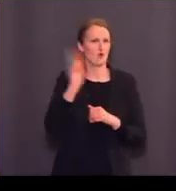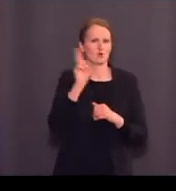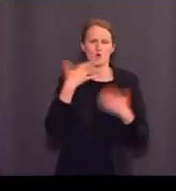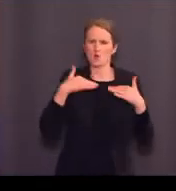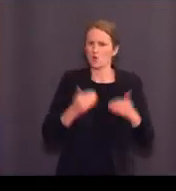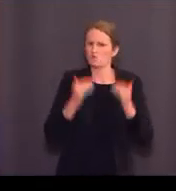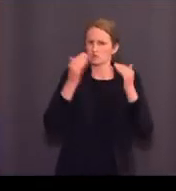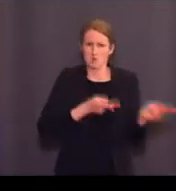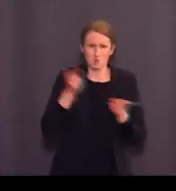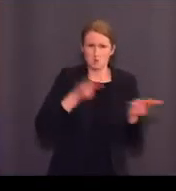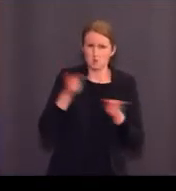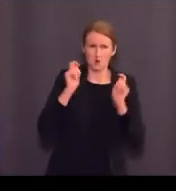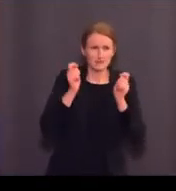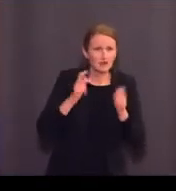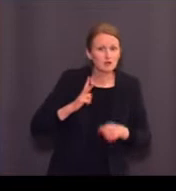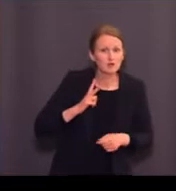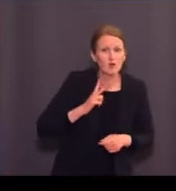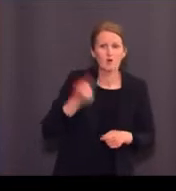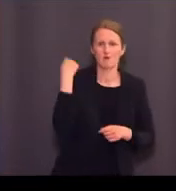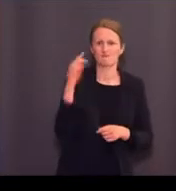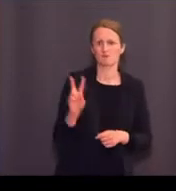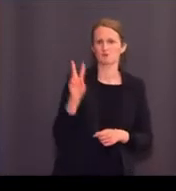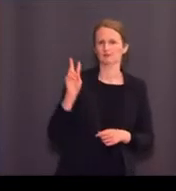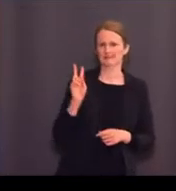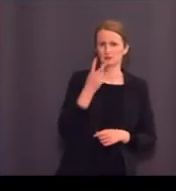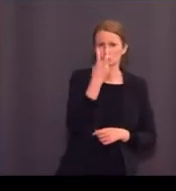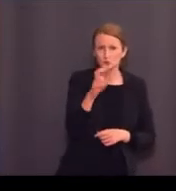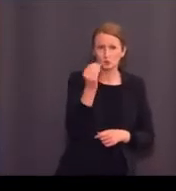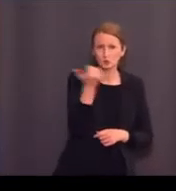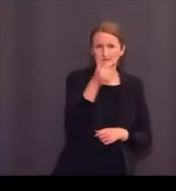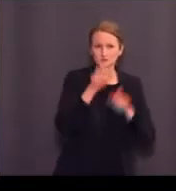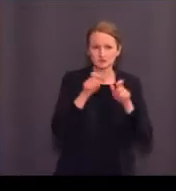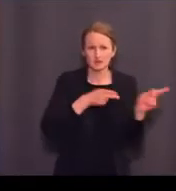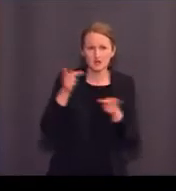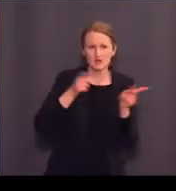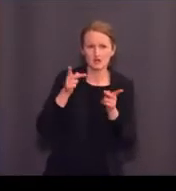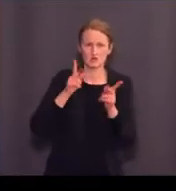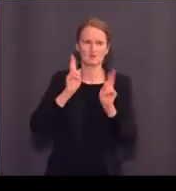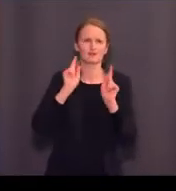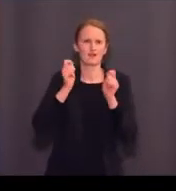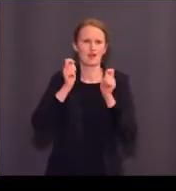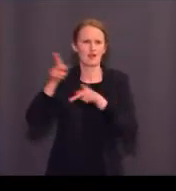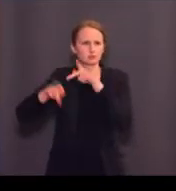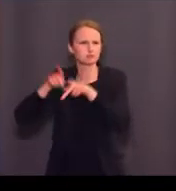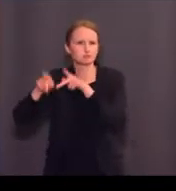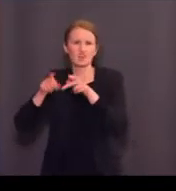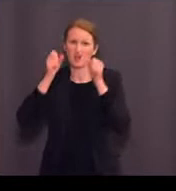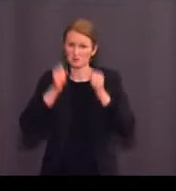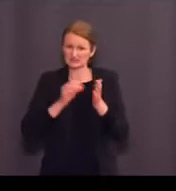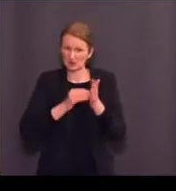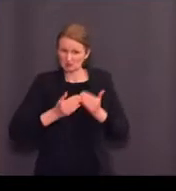296 hospitalisations et il n'est pas impossible que nous ayons encore dans les jours qui viennent des chiffres vers les